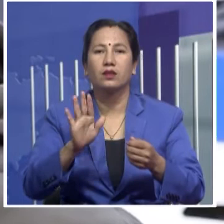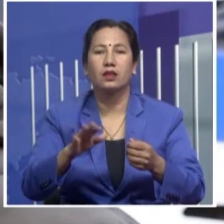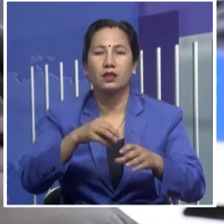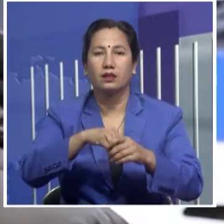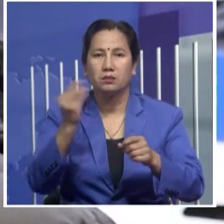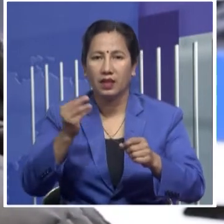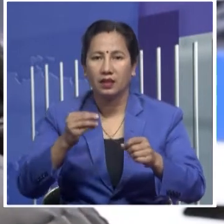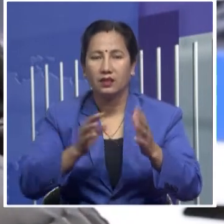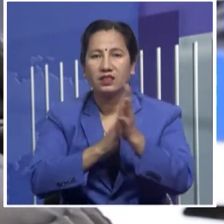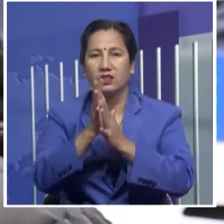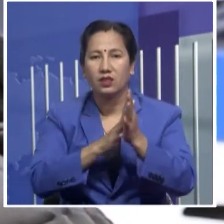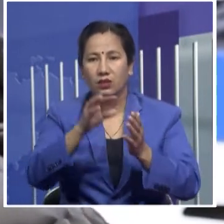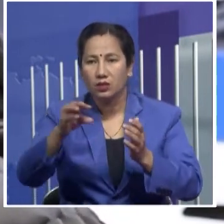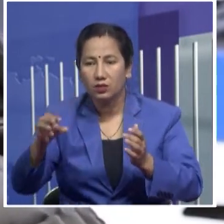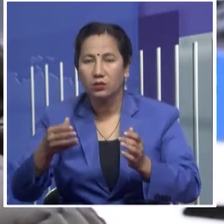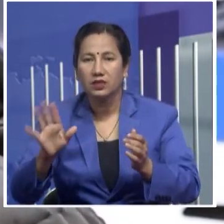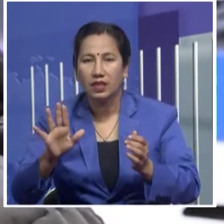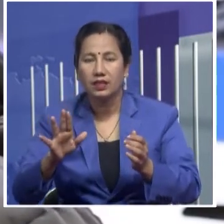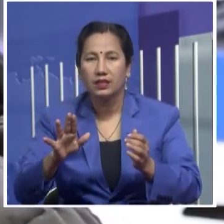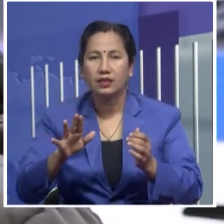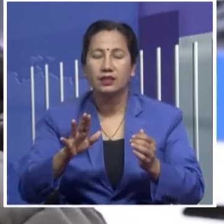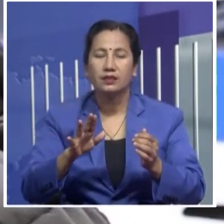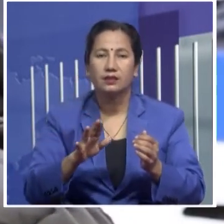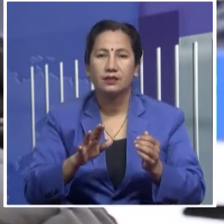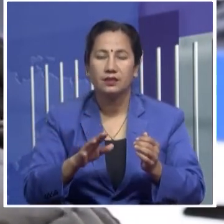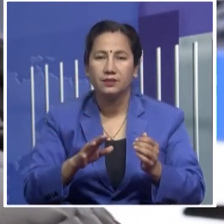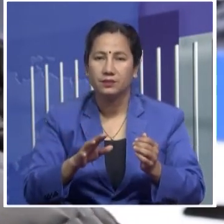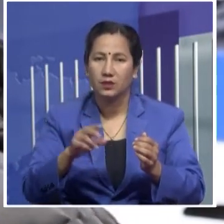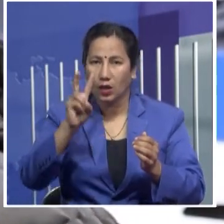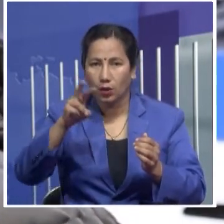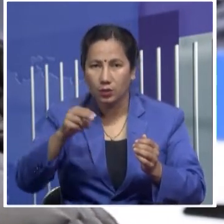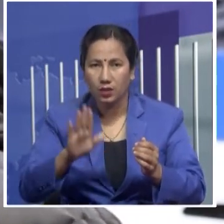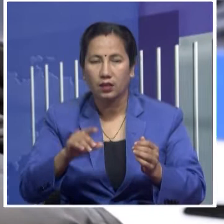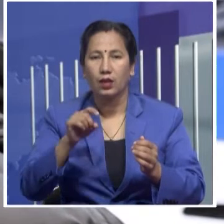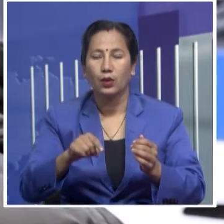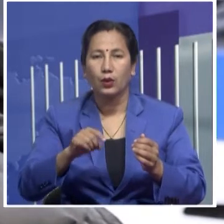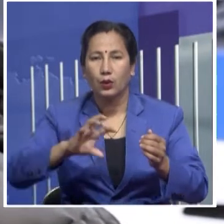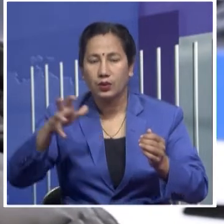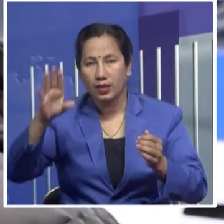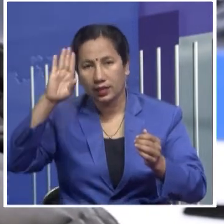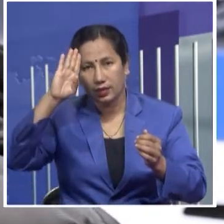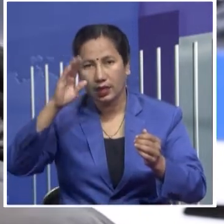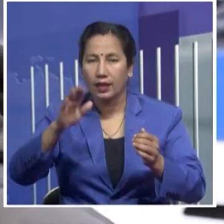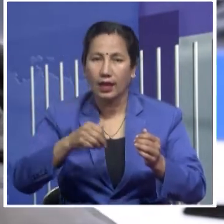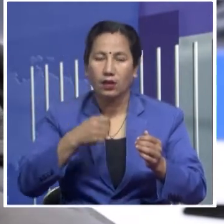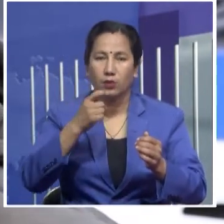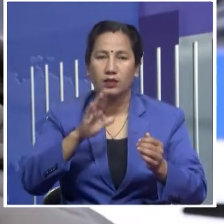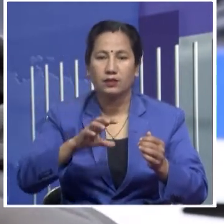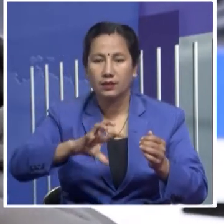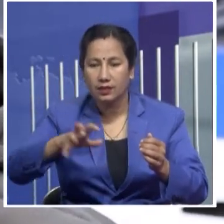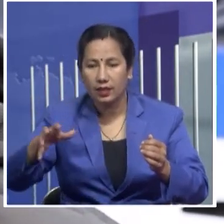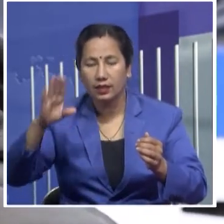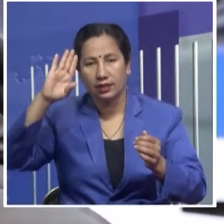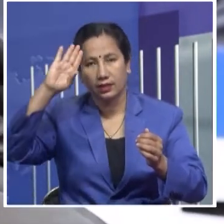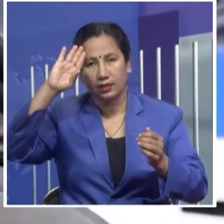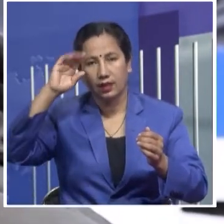यता जङ्गलको छेउछाउमा जाने स्थिति छ। अब यो स्थानीय सरकार आयो भन्ने नि छ, स्थानीय सरकारको